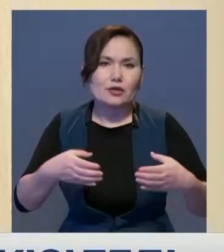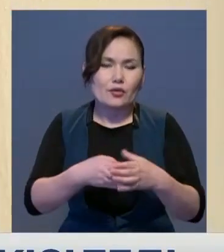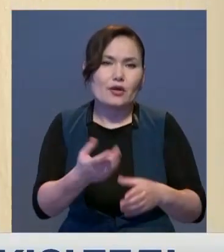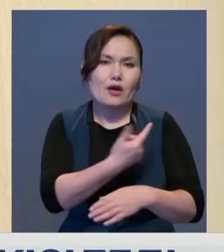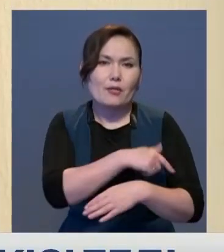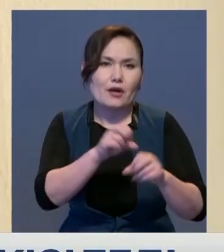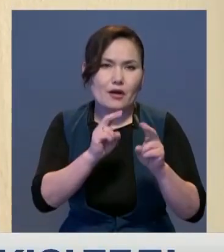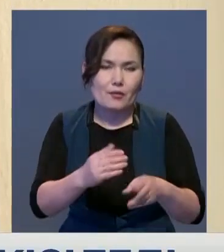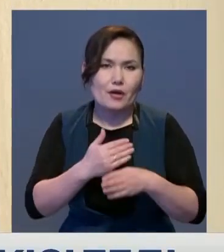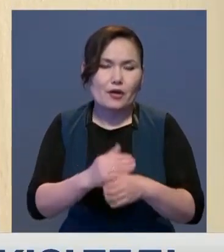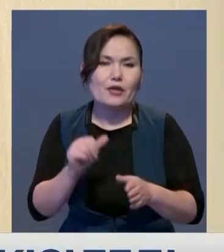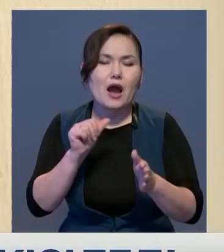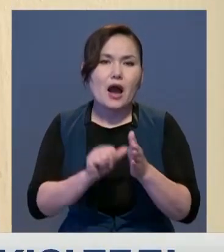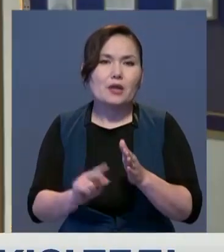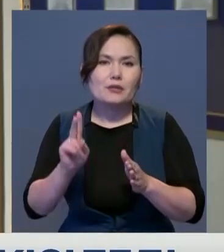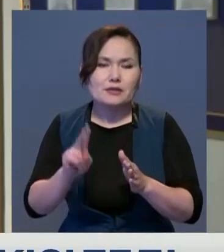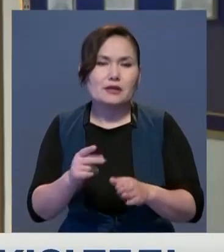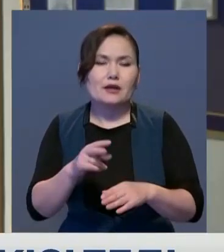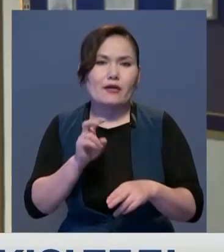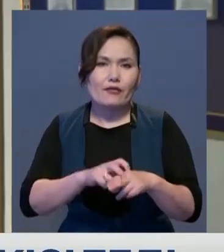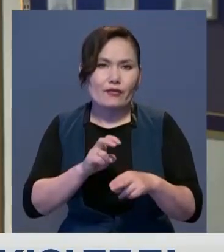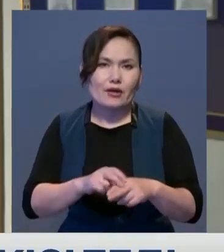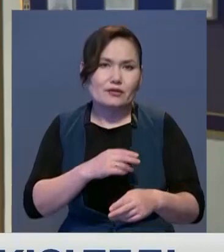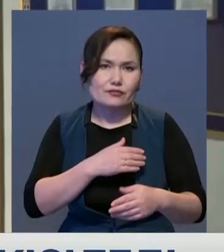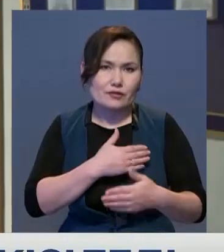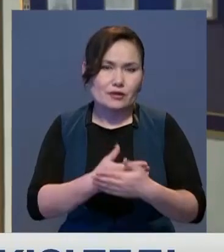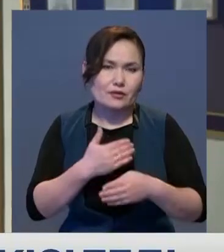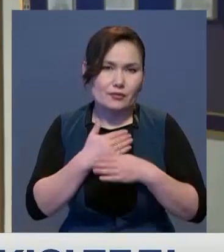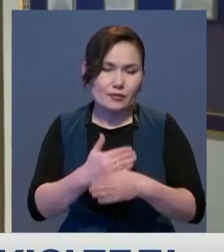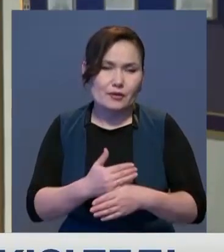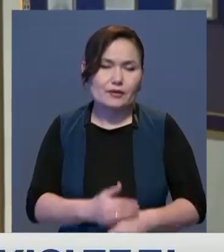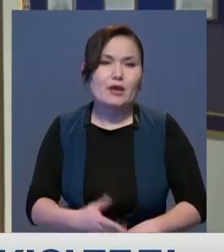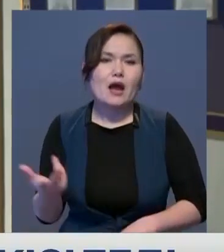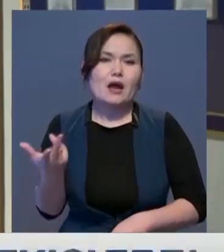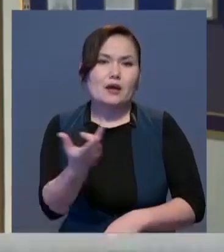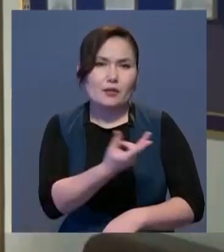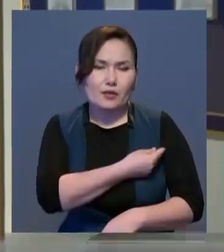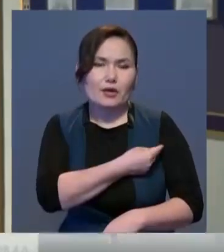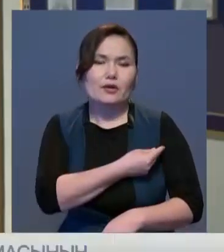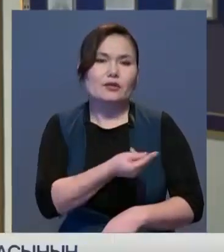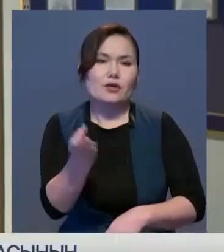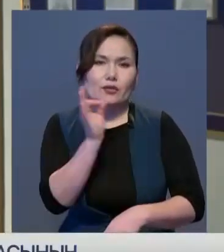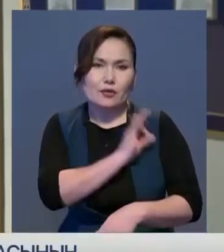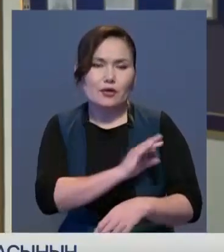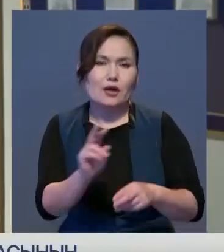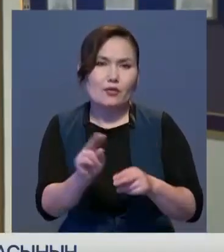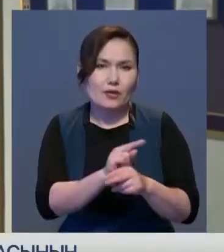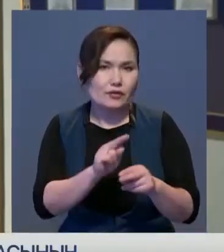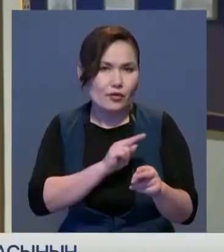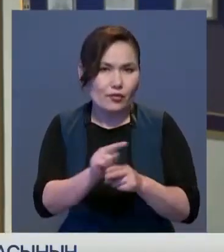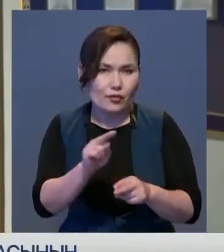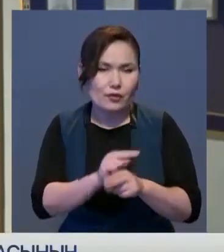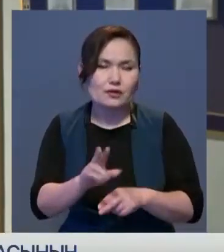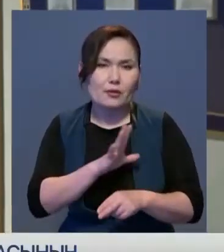62 мейірбике мен 30 дублер жұмылдырылған. Екпе салу мамандары оқытылды, даярлық курстарын өтті. 100% дайын. Егер де